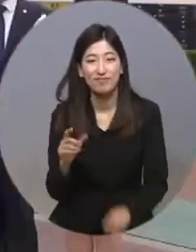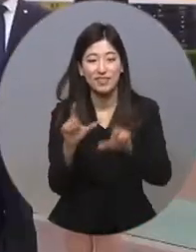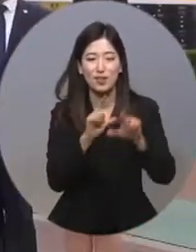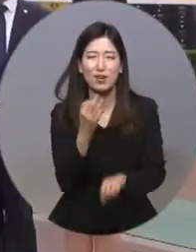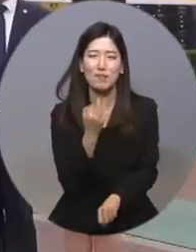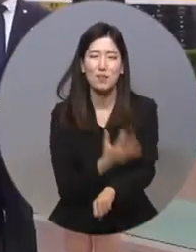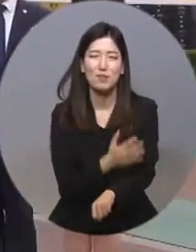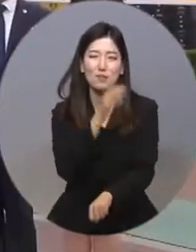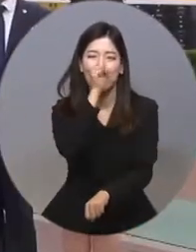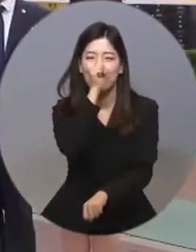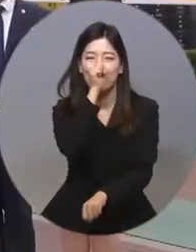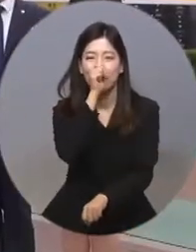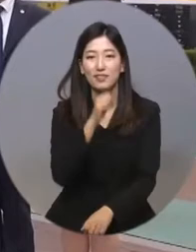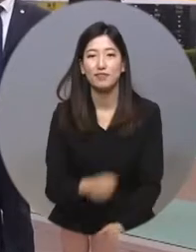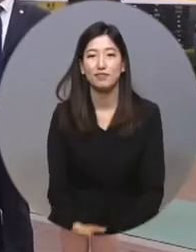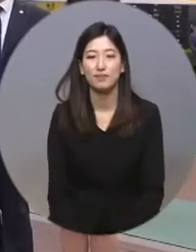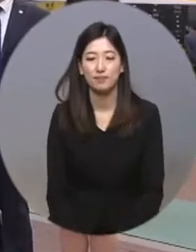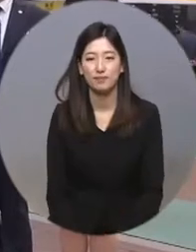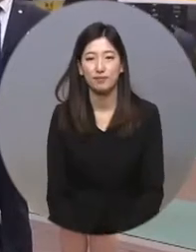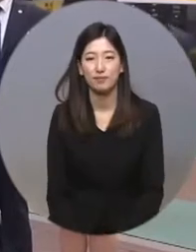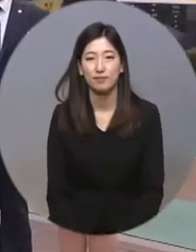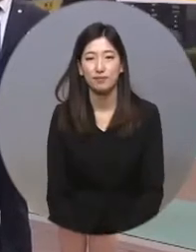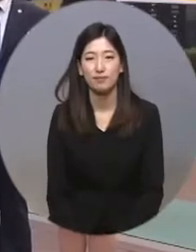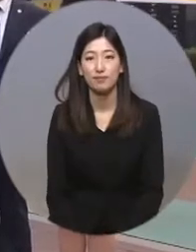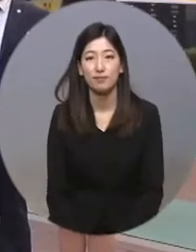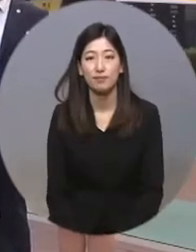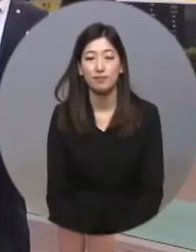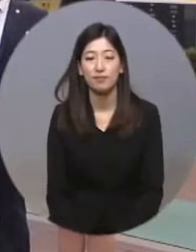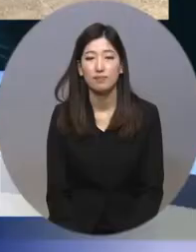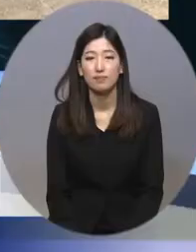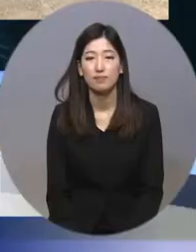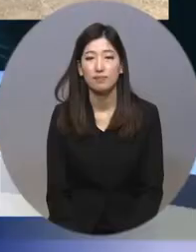하는 바람입니다. 복지TV 뉴스 이종석입니다.